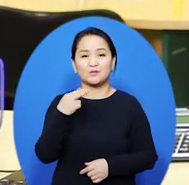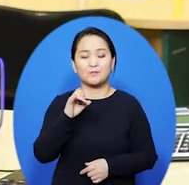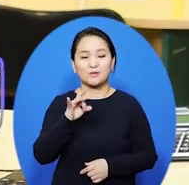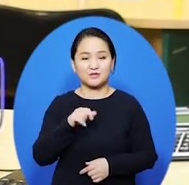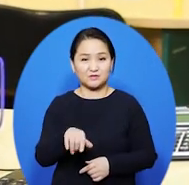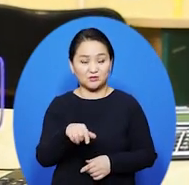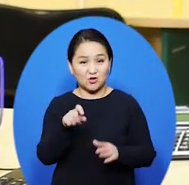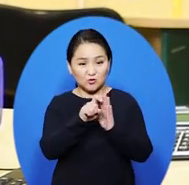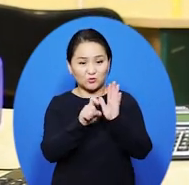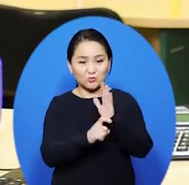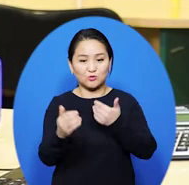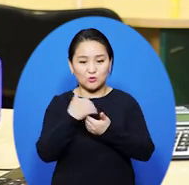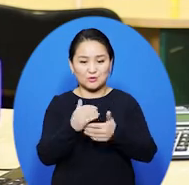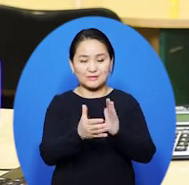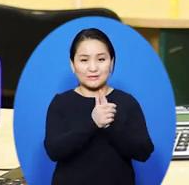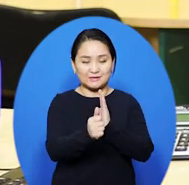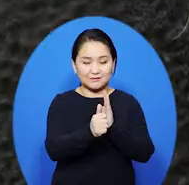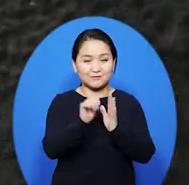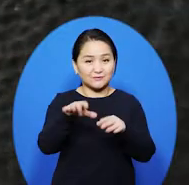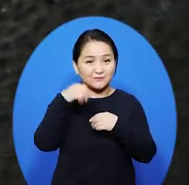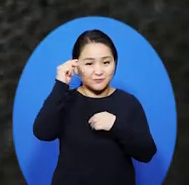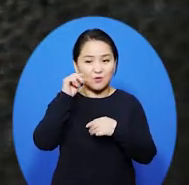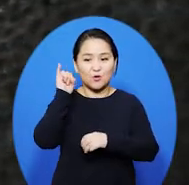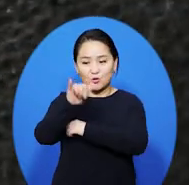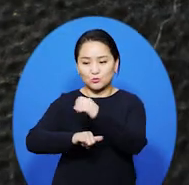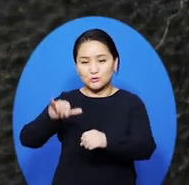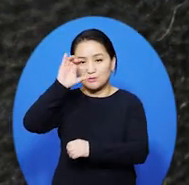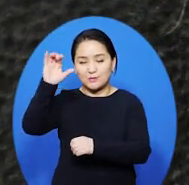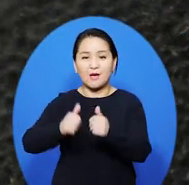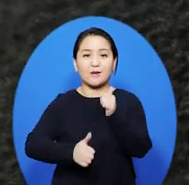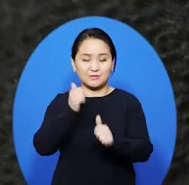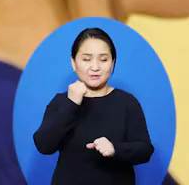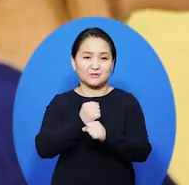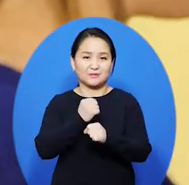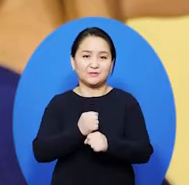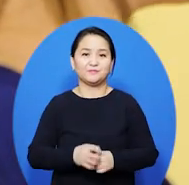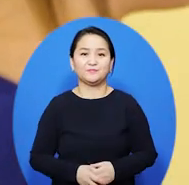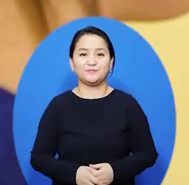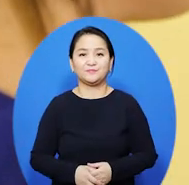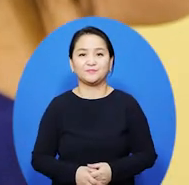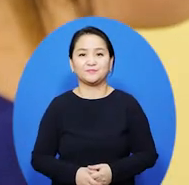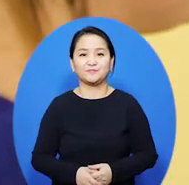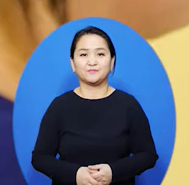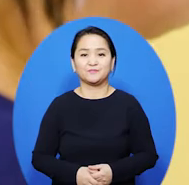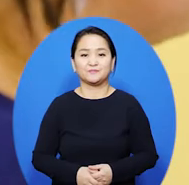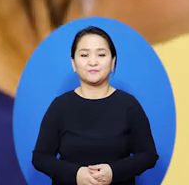интерншип хөтөлбөрт хамрагдсанаар тодорхой ур чадвар эзэмшин өдгөө олон улсын байгууллагад амжилттай ажиллаж байна.